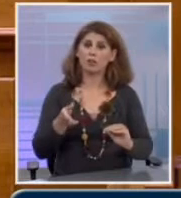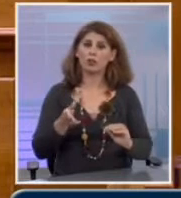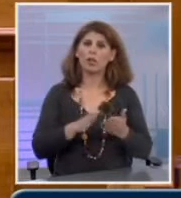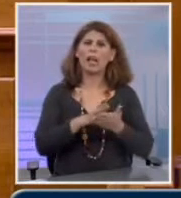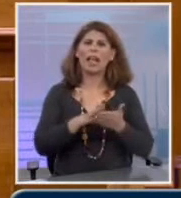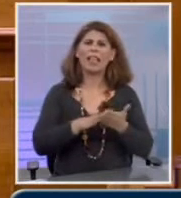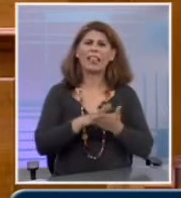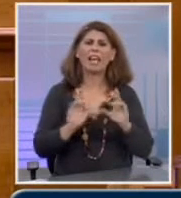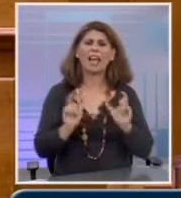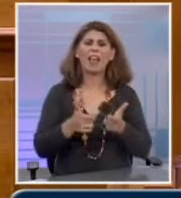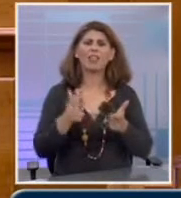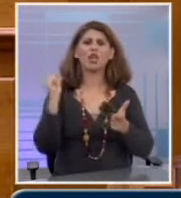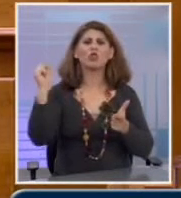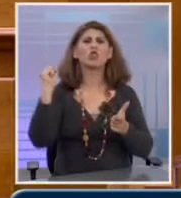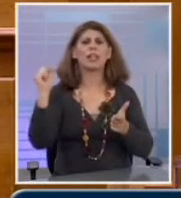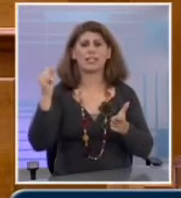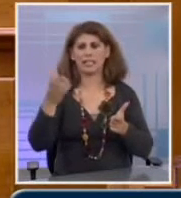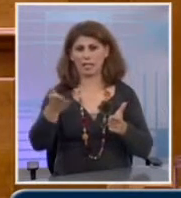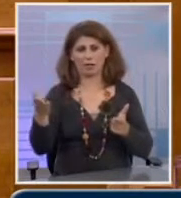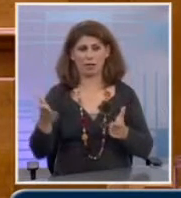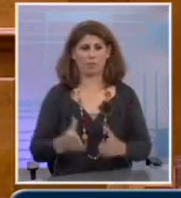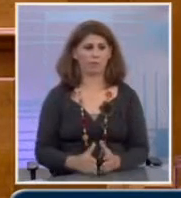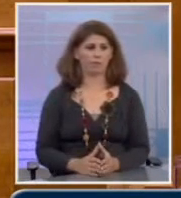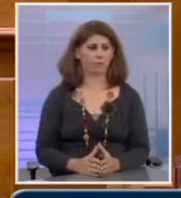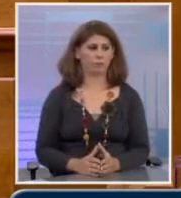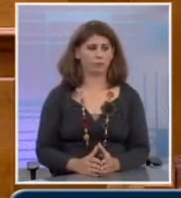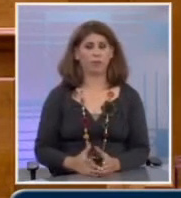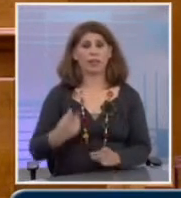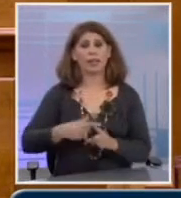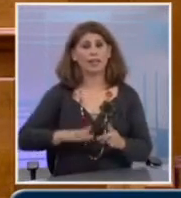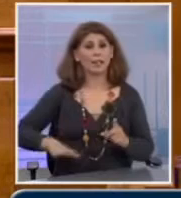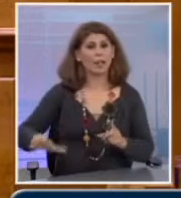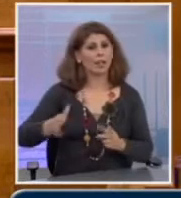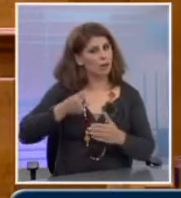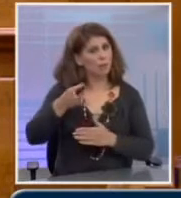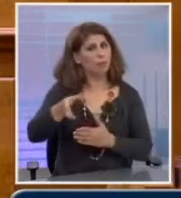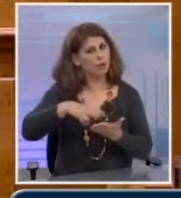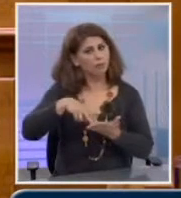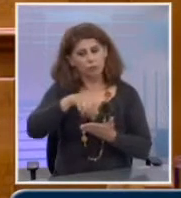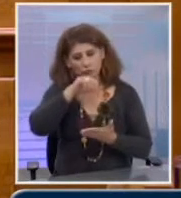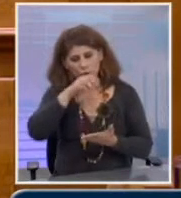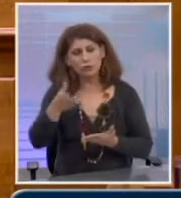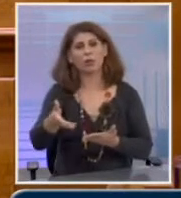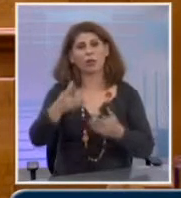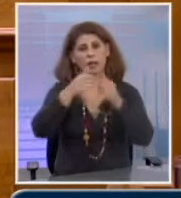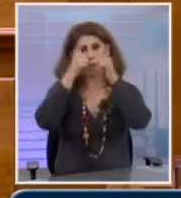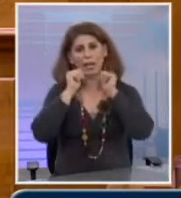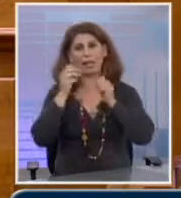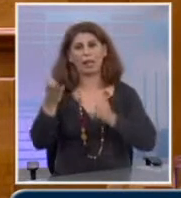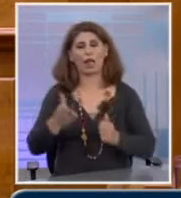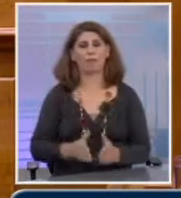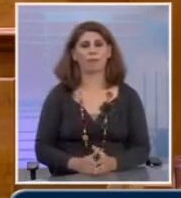και εθνικοσοσιαλιστές. Ο ελληνικός λαός πάει να προσκυνήσει. Από την άλλη